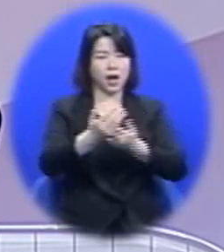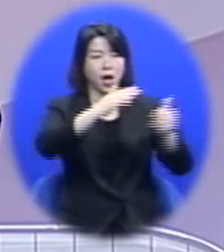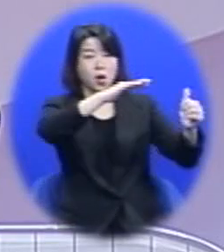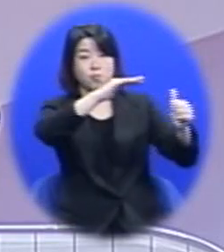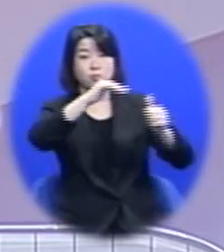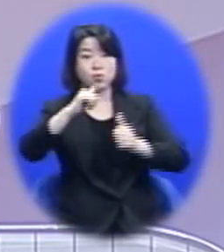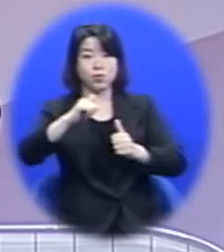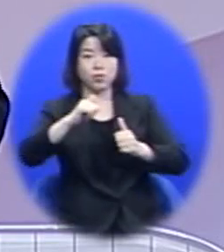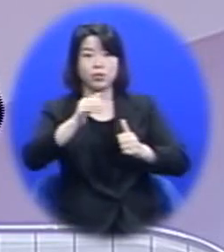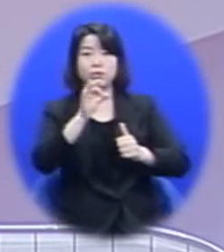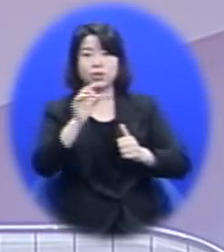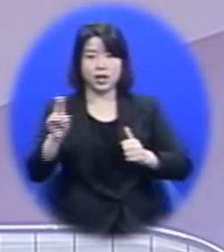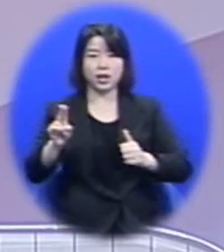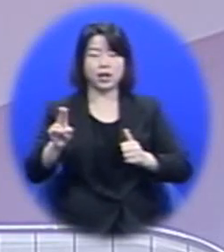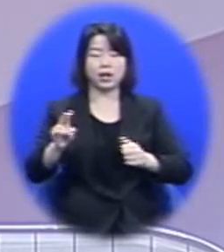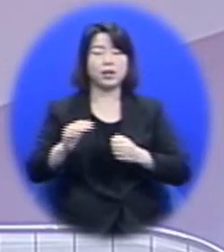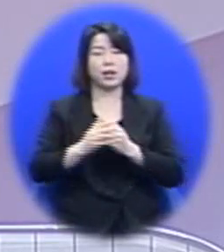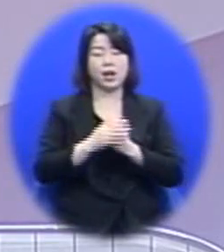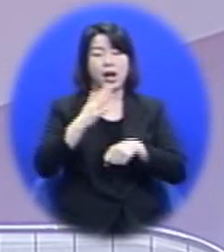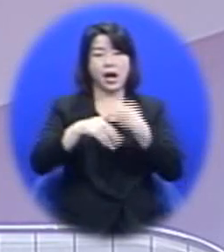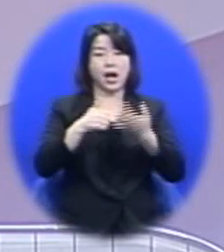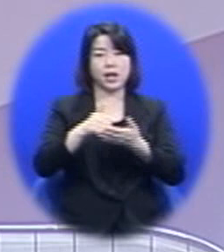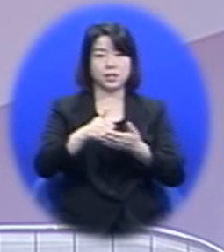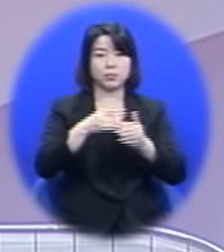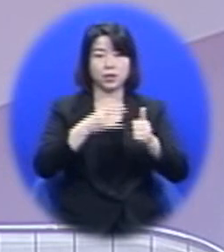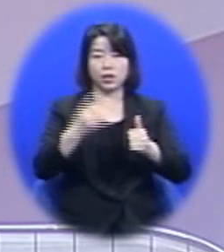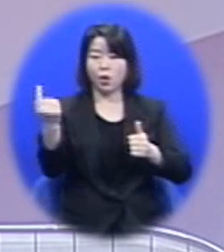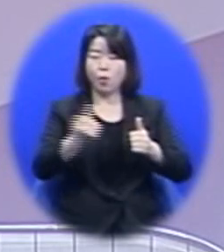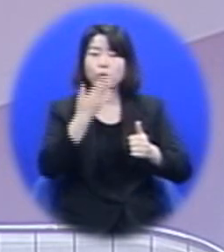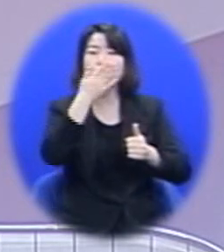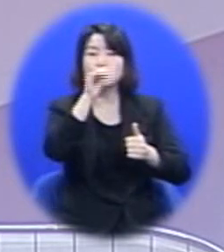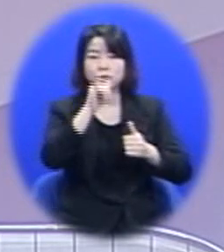불러주셔야 그래야 하나님께 나올 수 있는 겁니다.